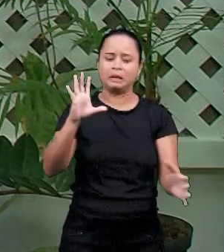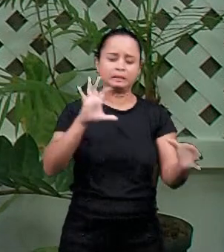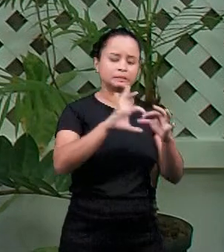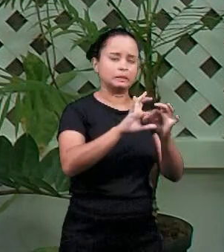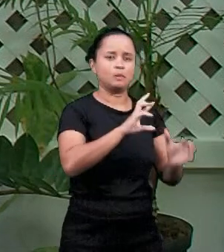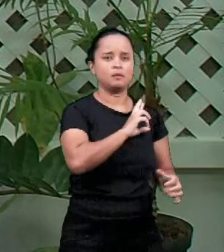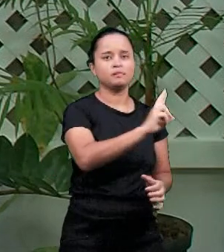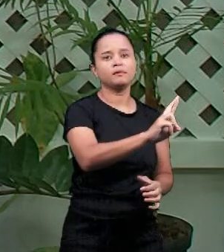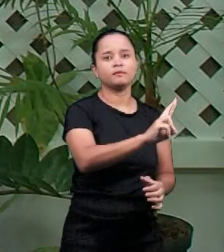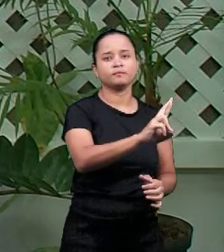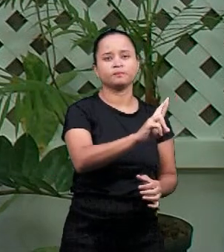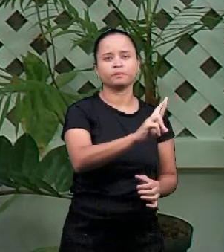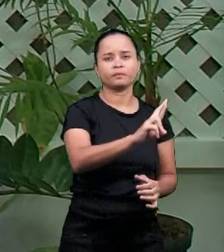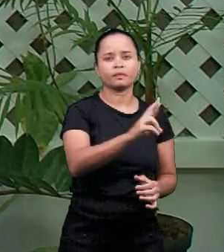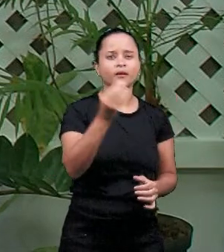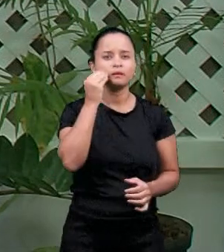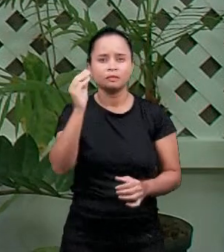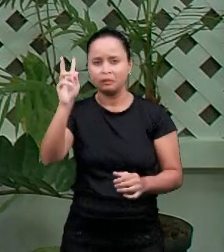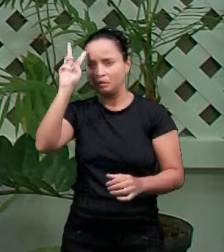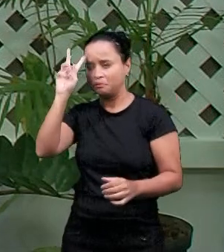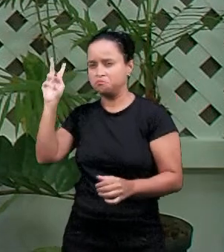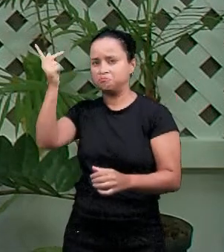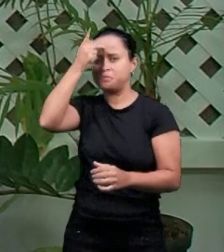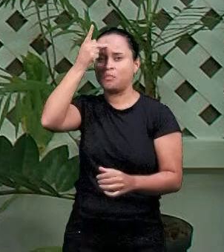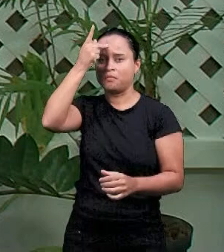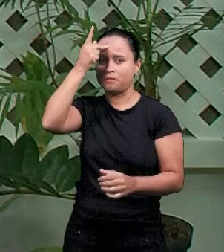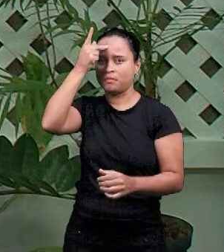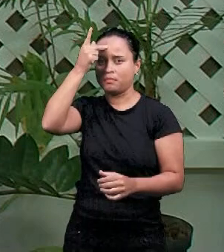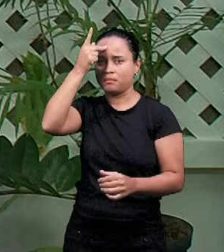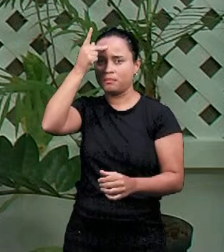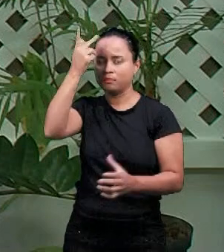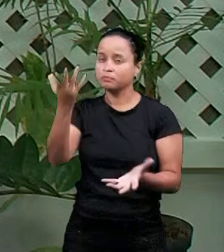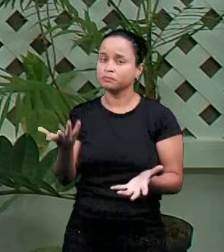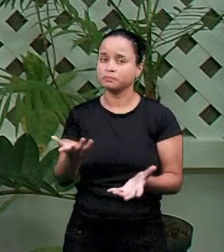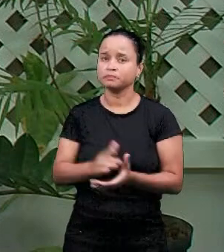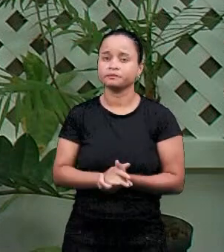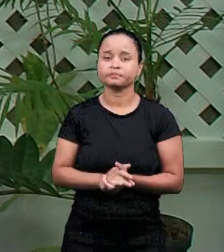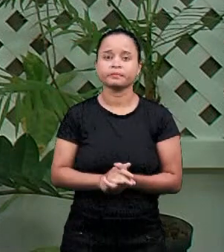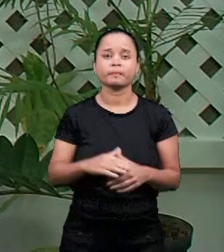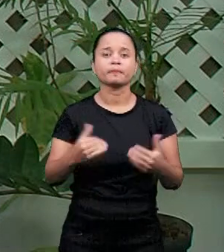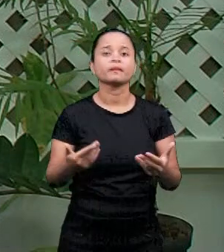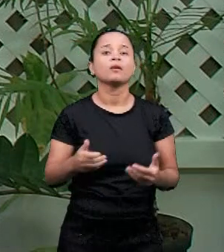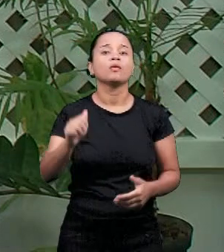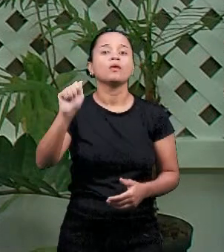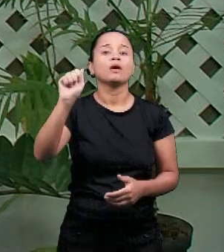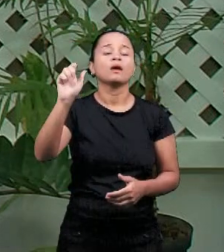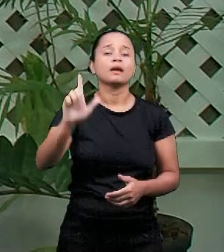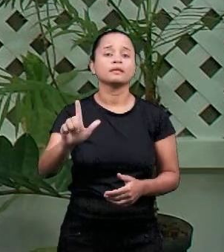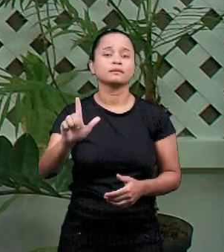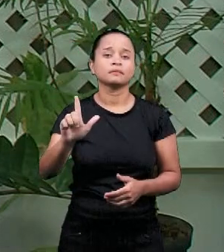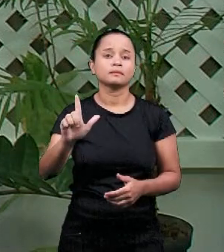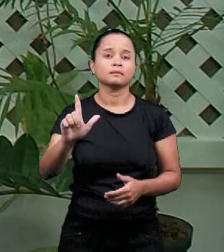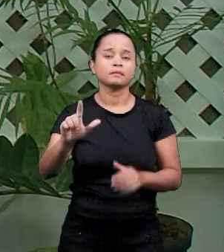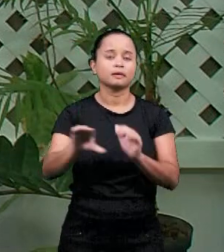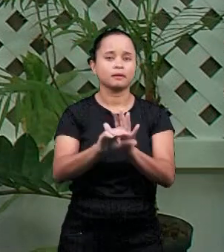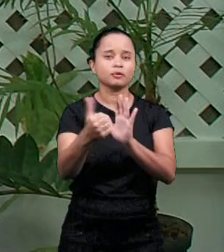crée la révolte. Et en Galates, chapitre 1, versets 8 et